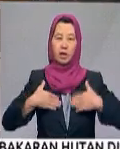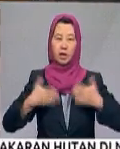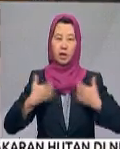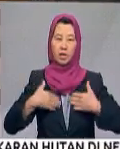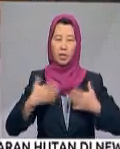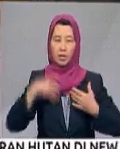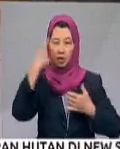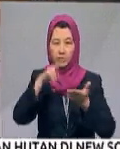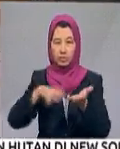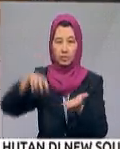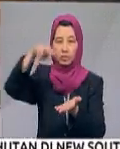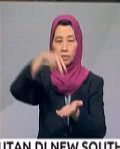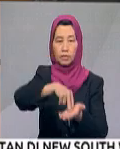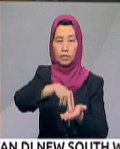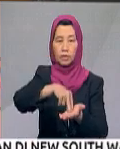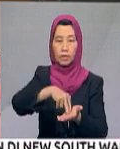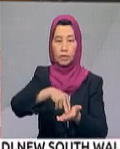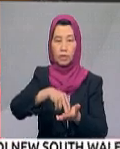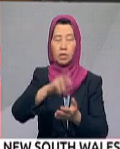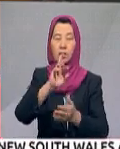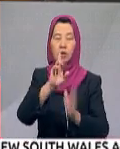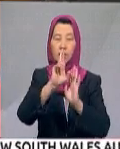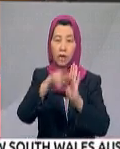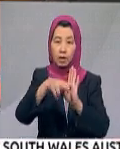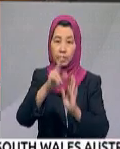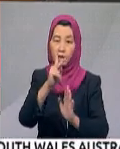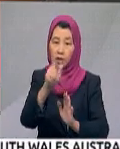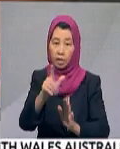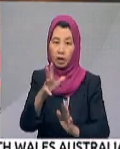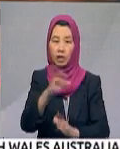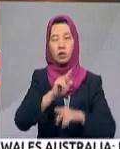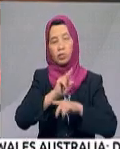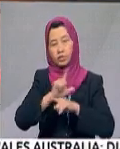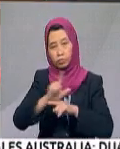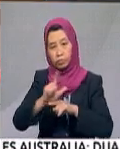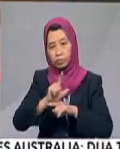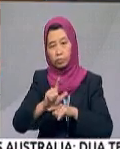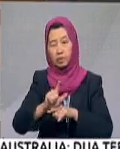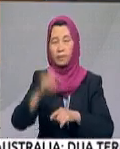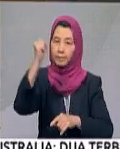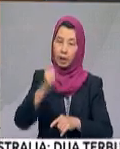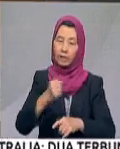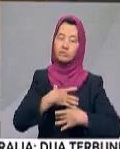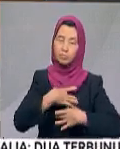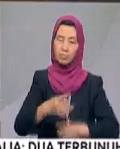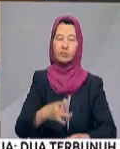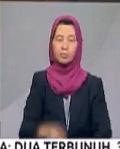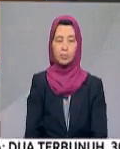untuk menaik rapid KL train the bus.